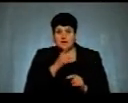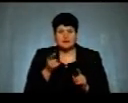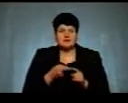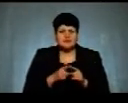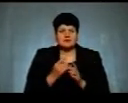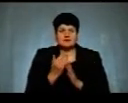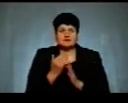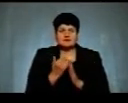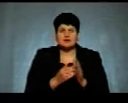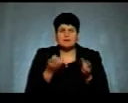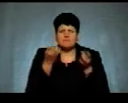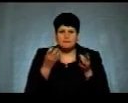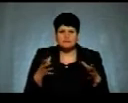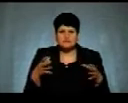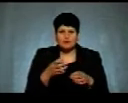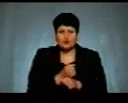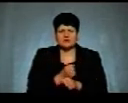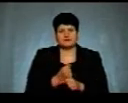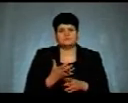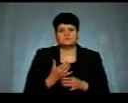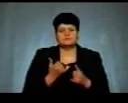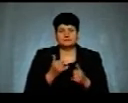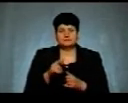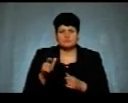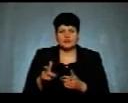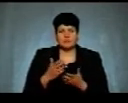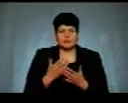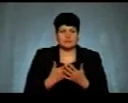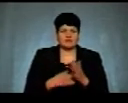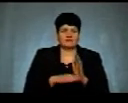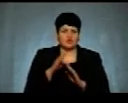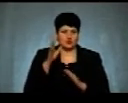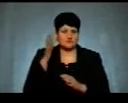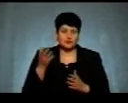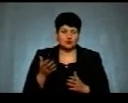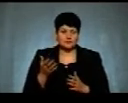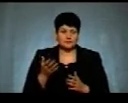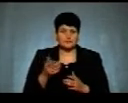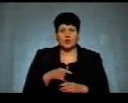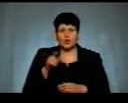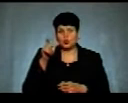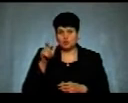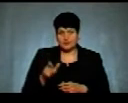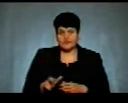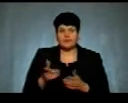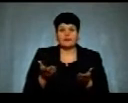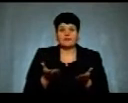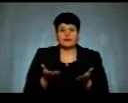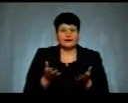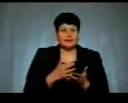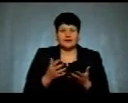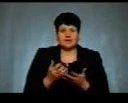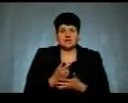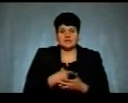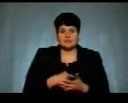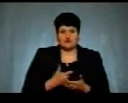система спрощена для певної категорії громадян, які мають, наприклад, вищу освіту. Тому людина, яка не знайшла себе в